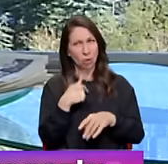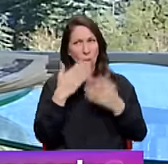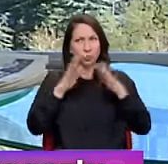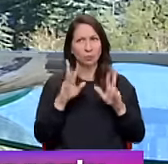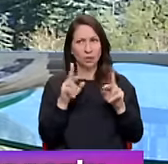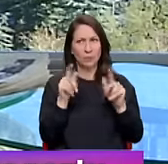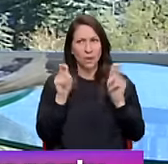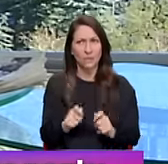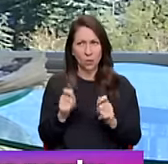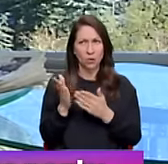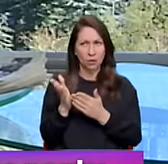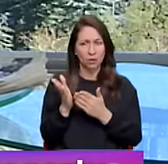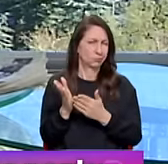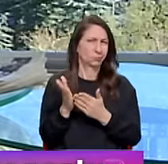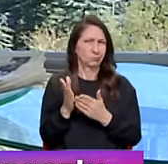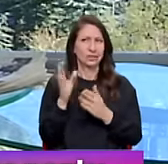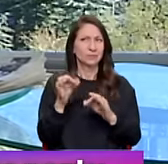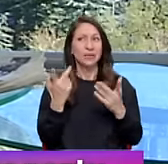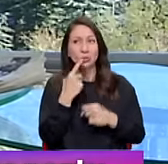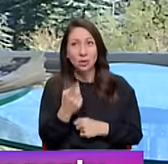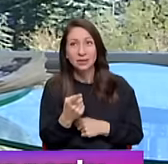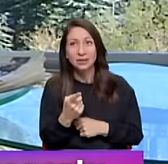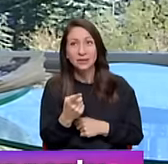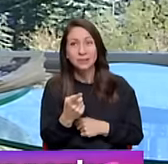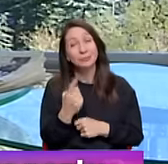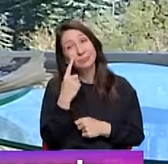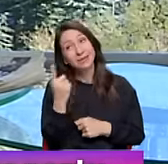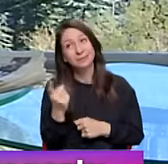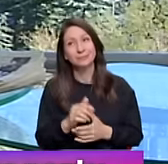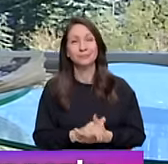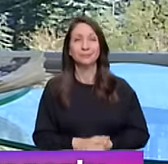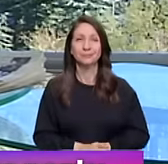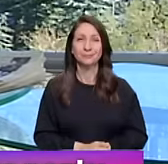yok saydırmaya çalıştı kendisi. Şimdi ne mi söyledi? Buyurun.